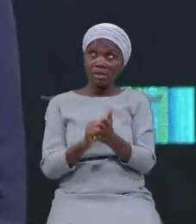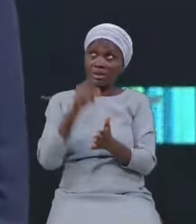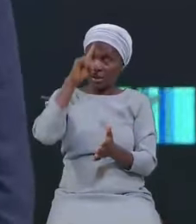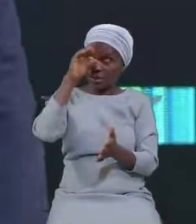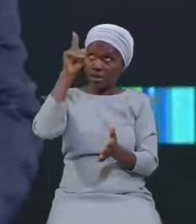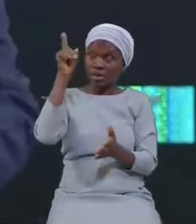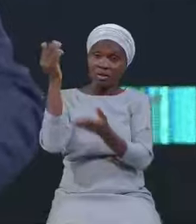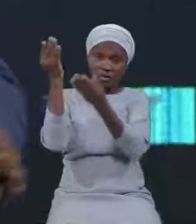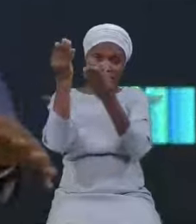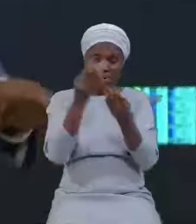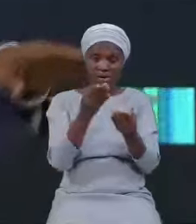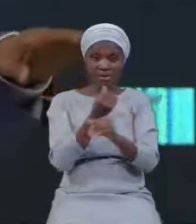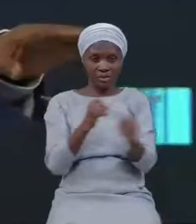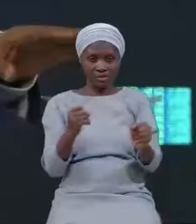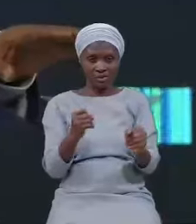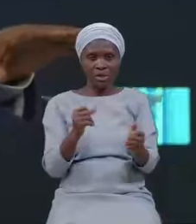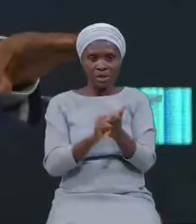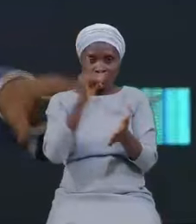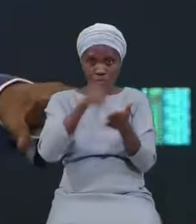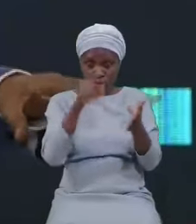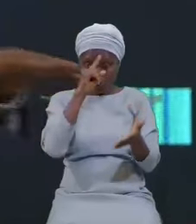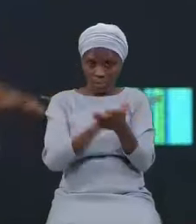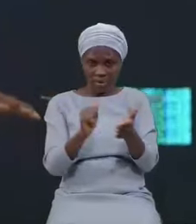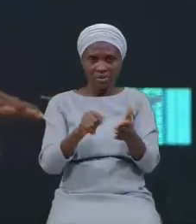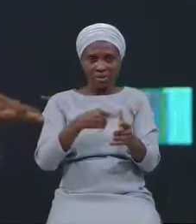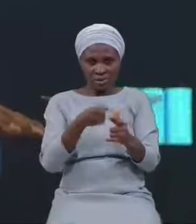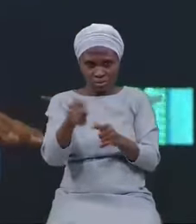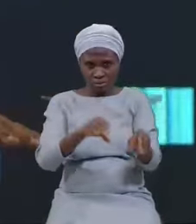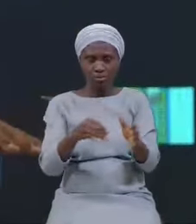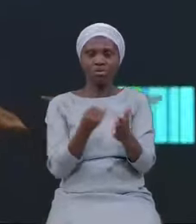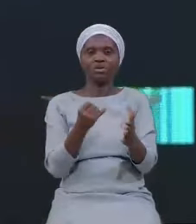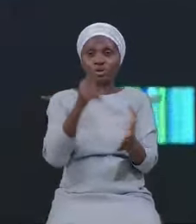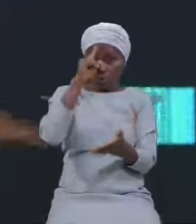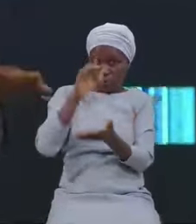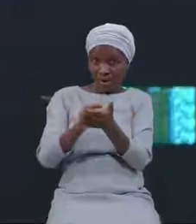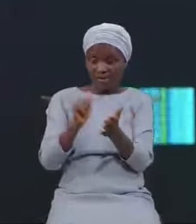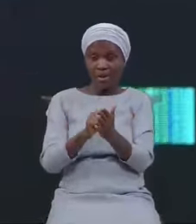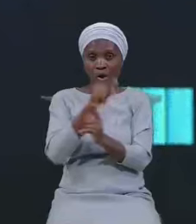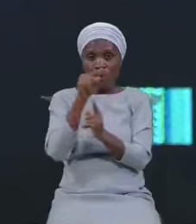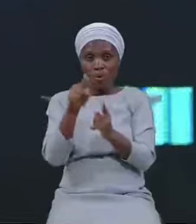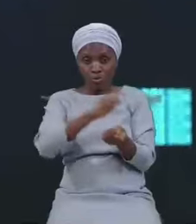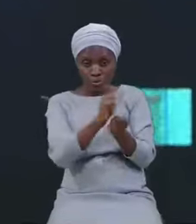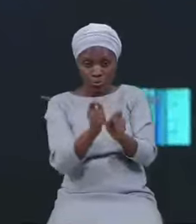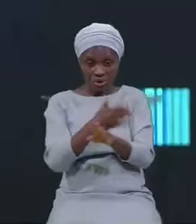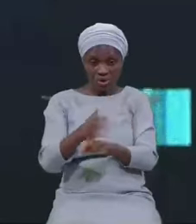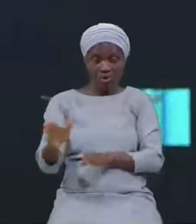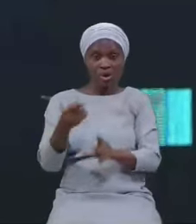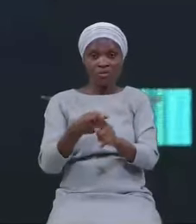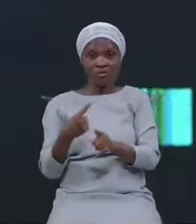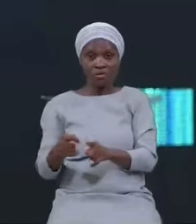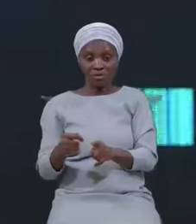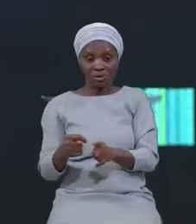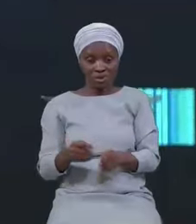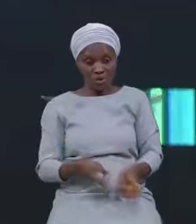crois que si tu te détournes des péchés du passé, en